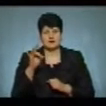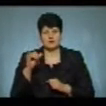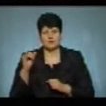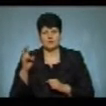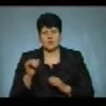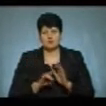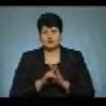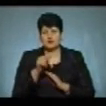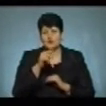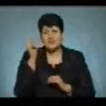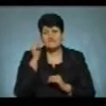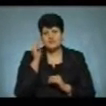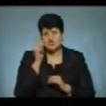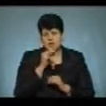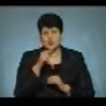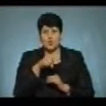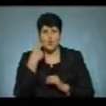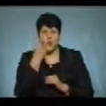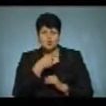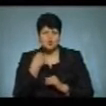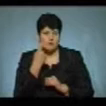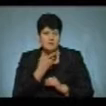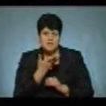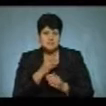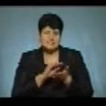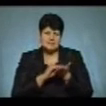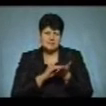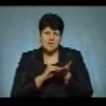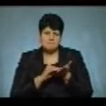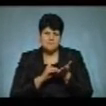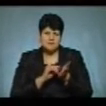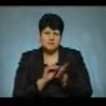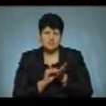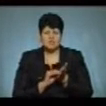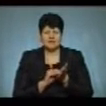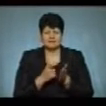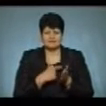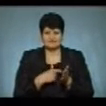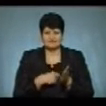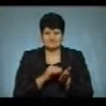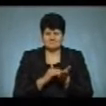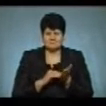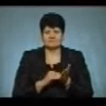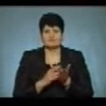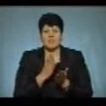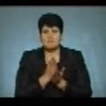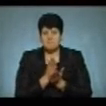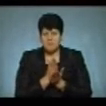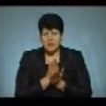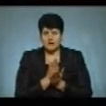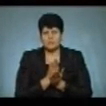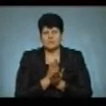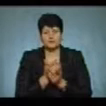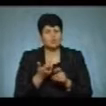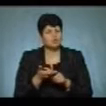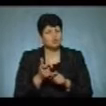Починаючи від його навчання, його особисті записнички, як він вів нотатки, маємо